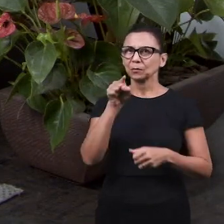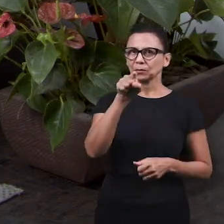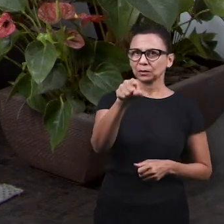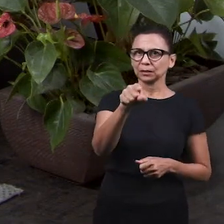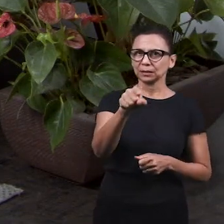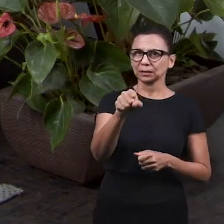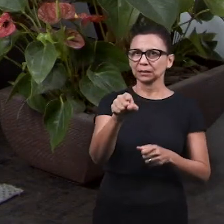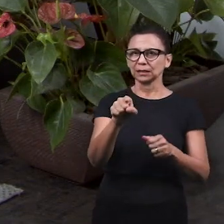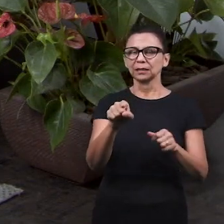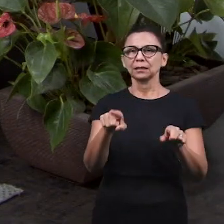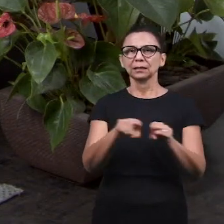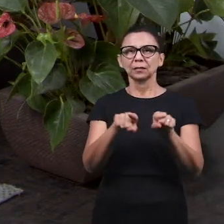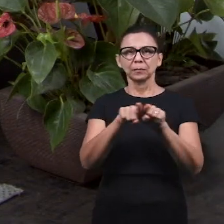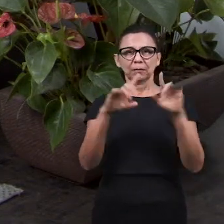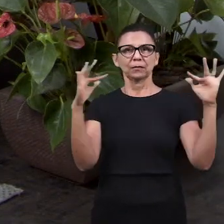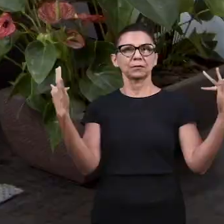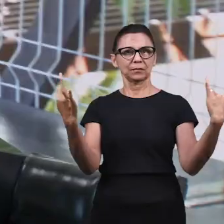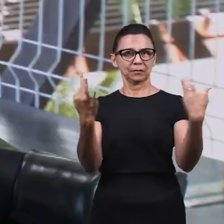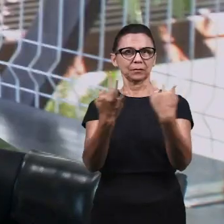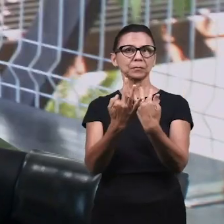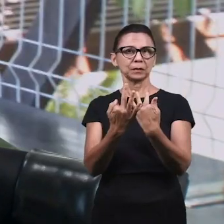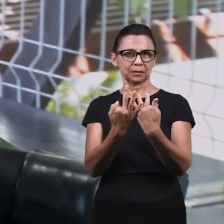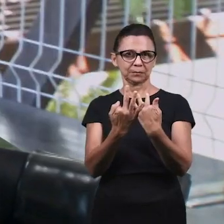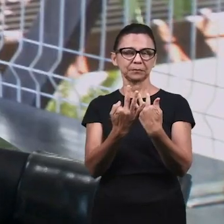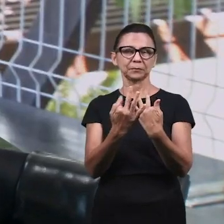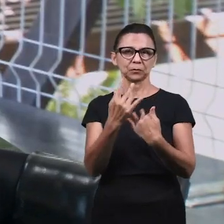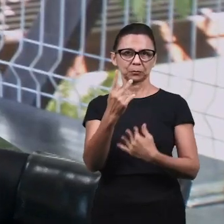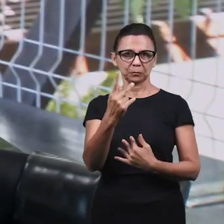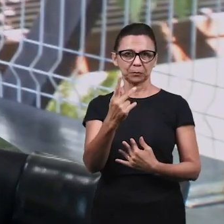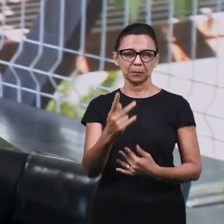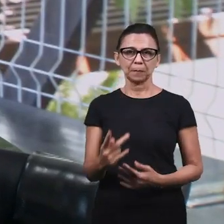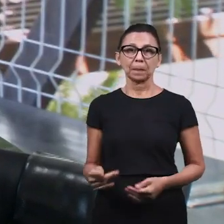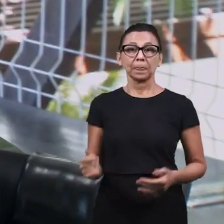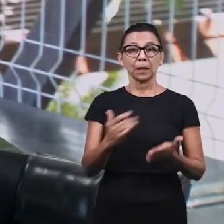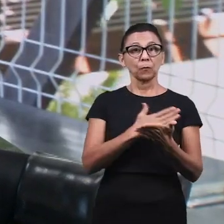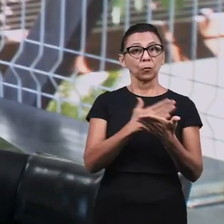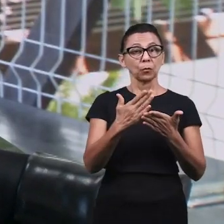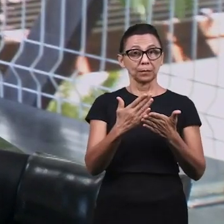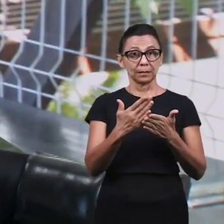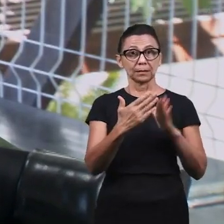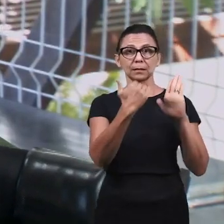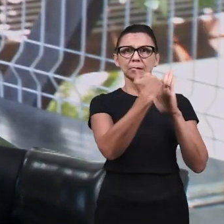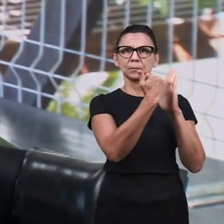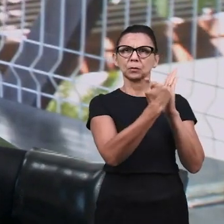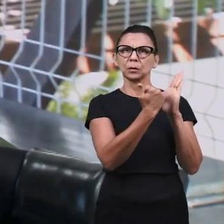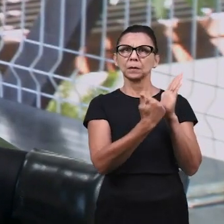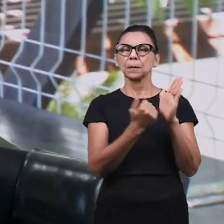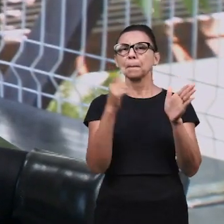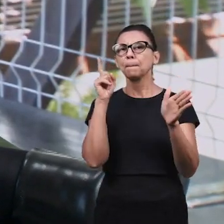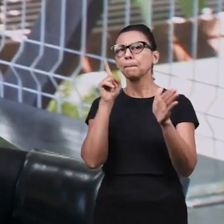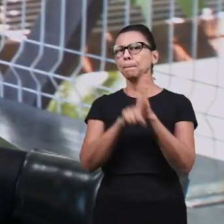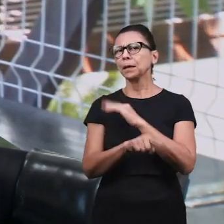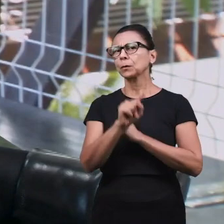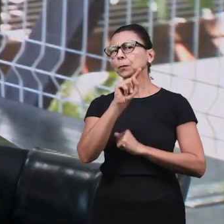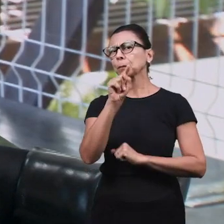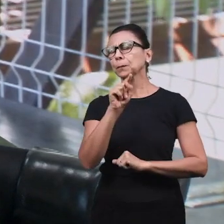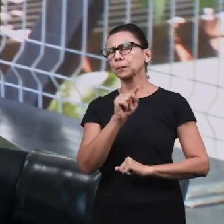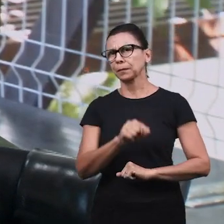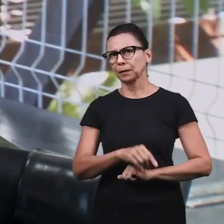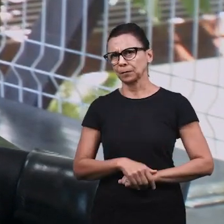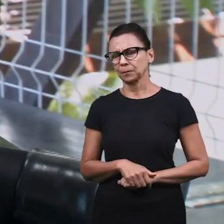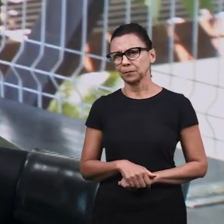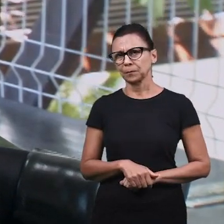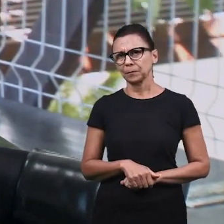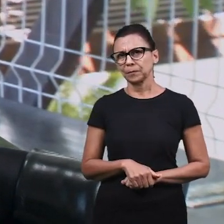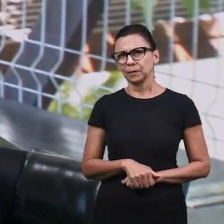soin pour vous et toute votre famille. Et je veux commencer cette édition du programme en vous posant une question.